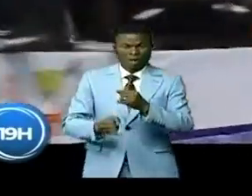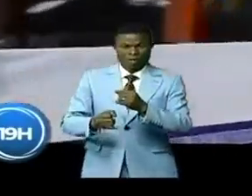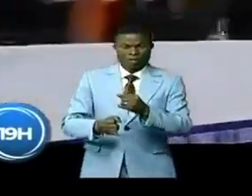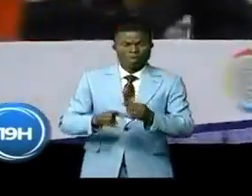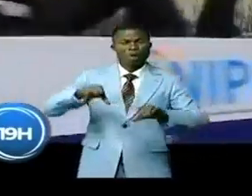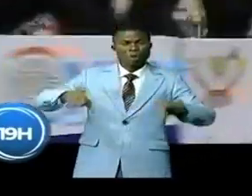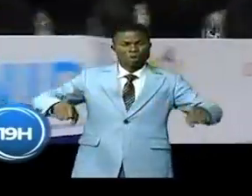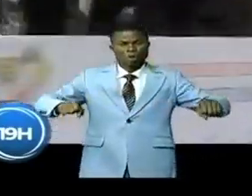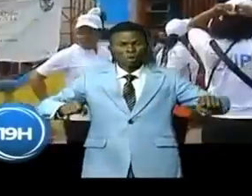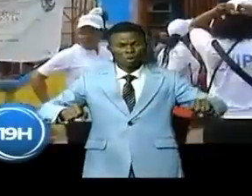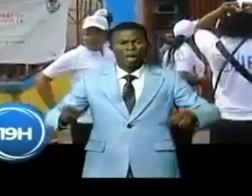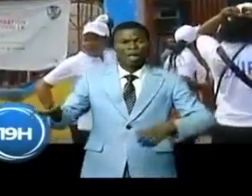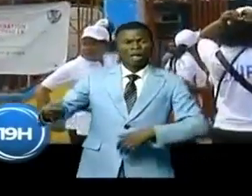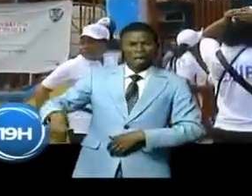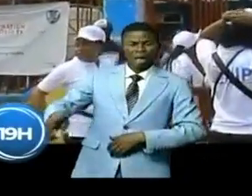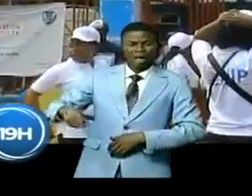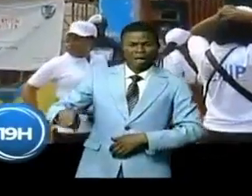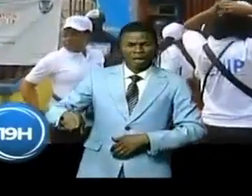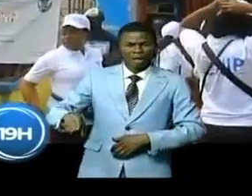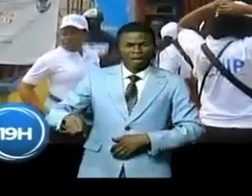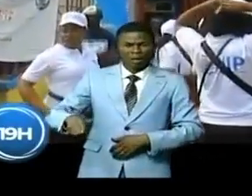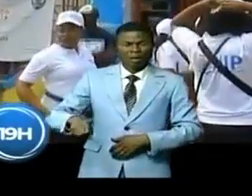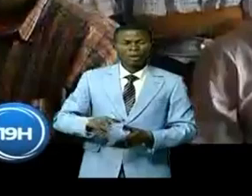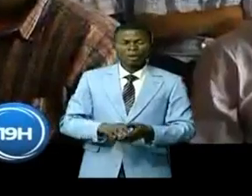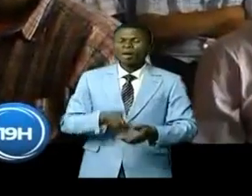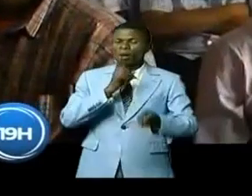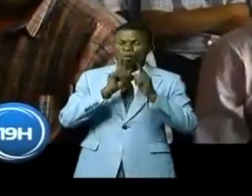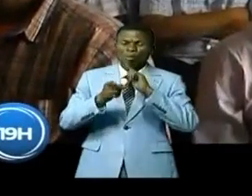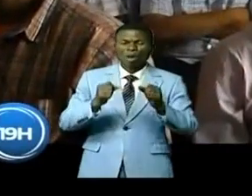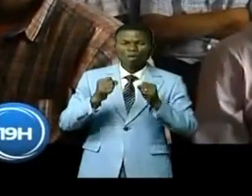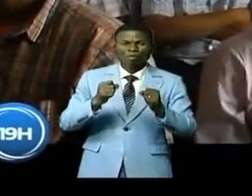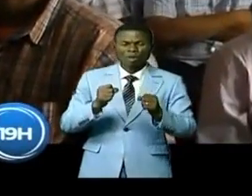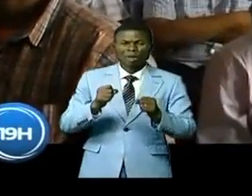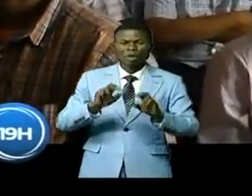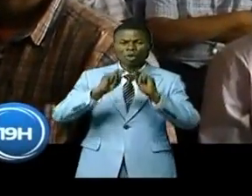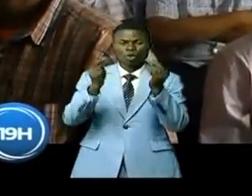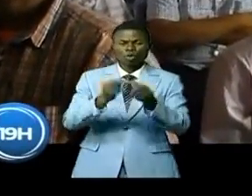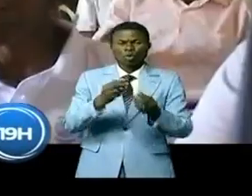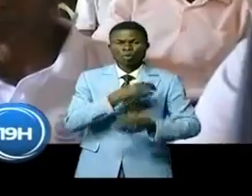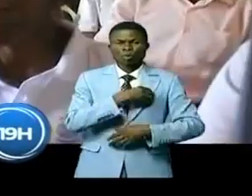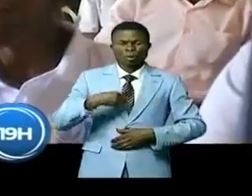carnavals à Lemba, un échange fructueux a eu lieu entre les forces vives